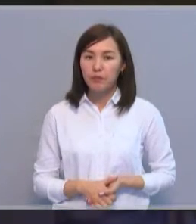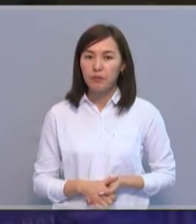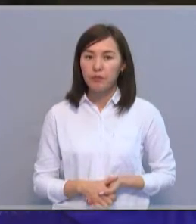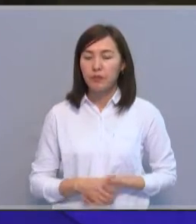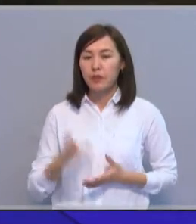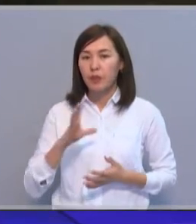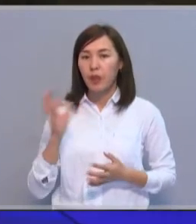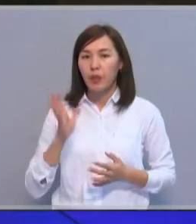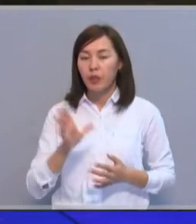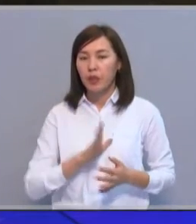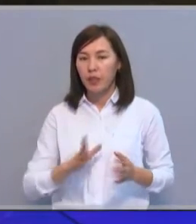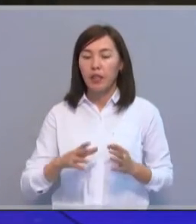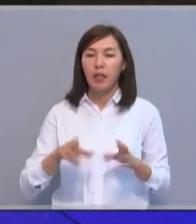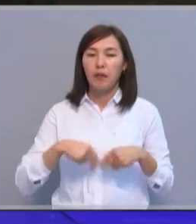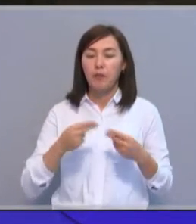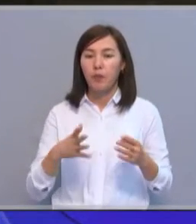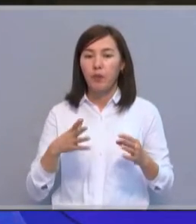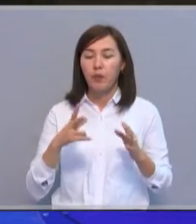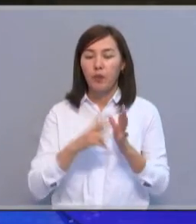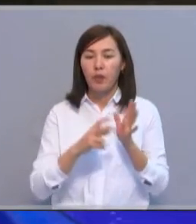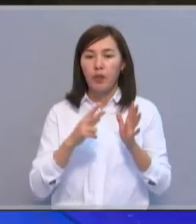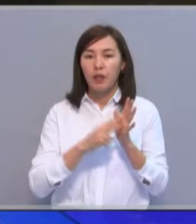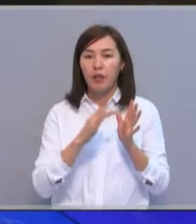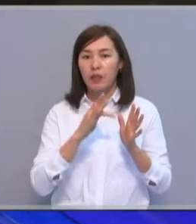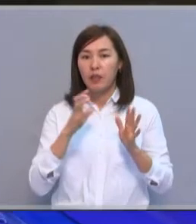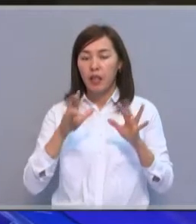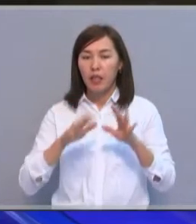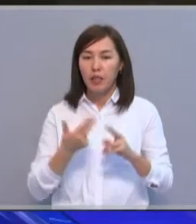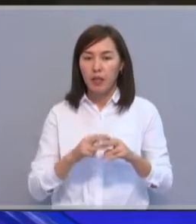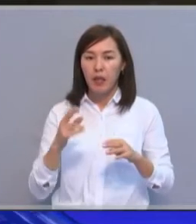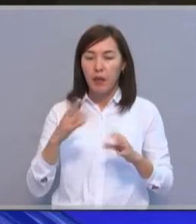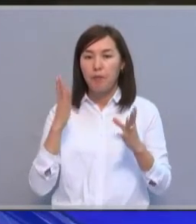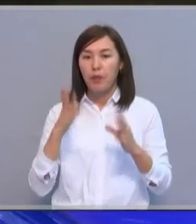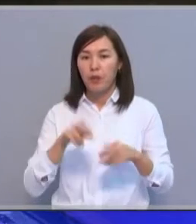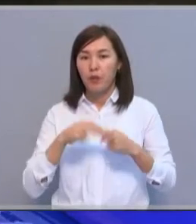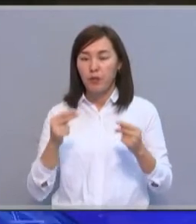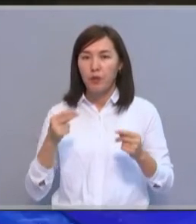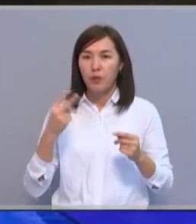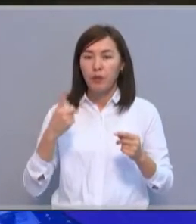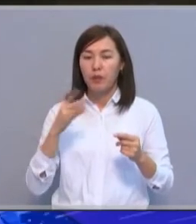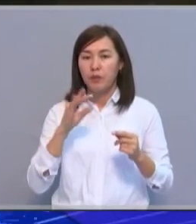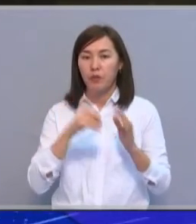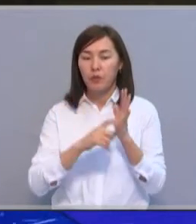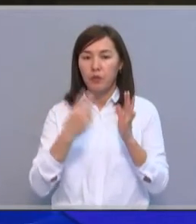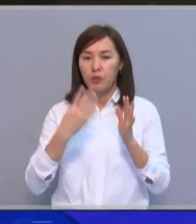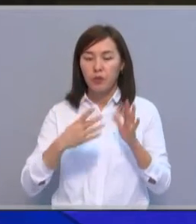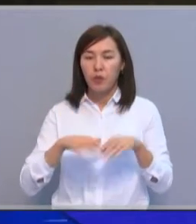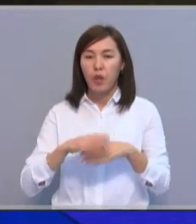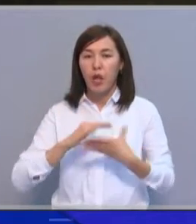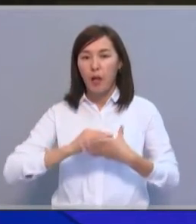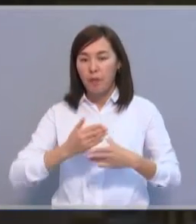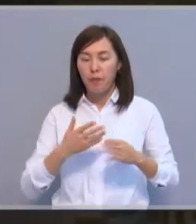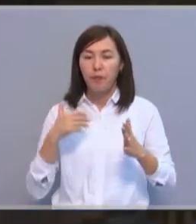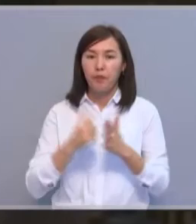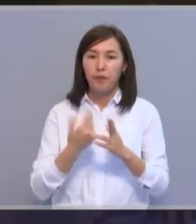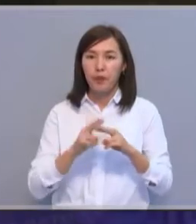В сентябре-октябре было распространено около 8 тысяч компьютеров. В эту пятницу мы будем раздавать 21 740 ноутбуков.